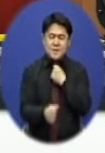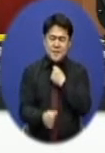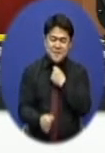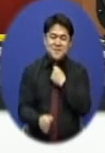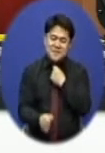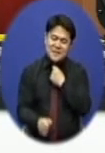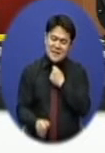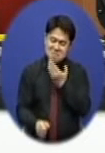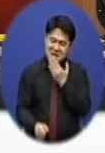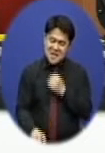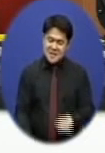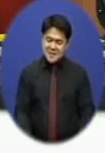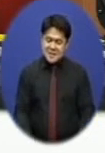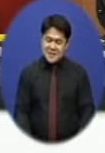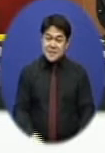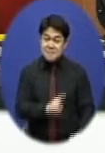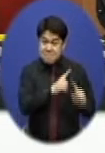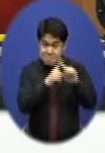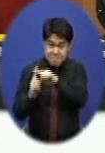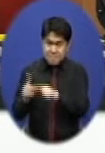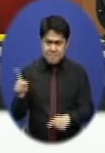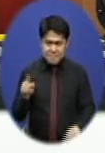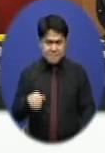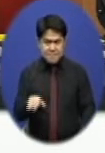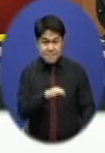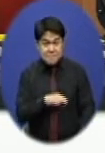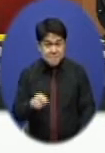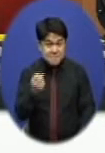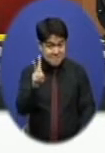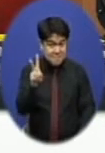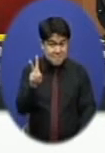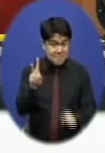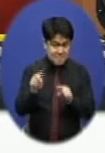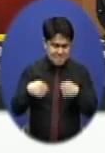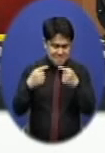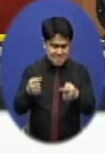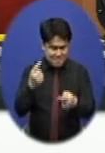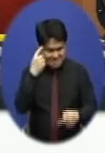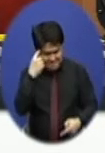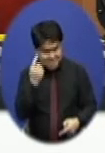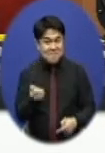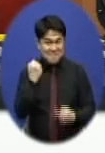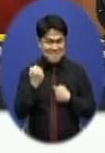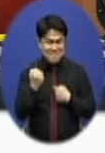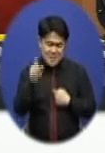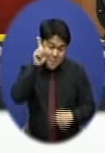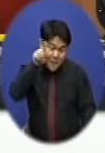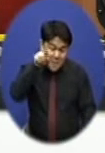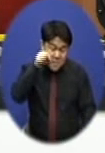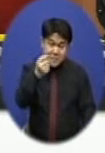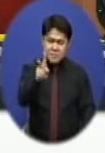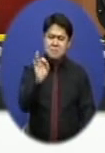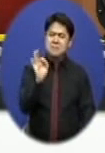될까 싶어서 네. 무조건 저희는 좀 참석을 하려는 그런 자세가 됐기 때문에 네. 매일